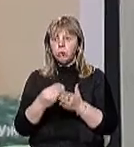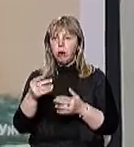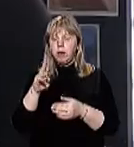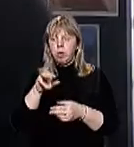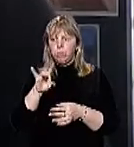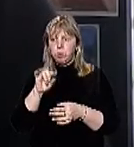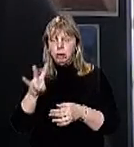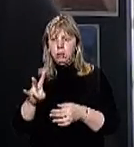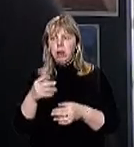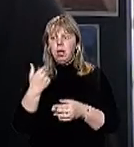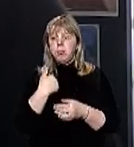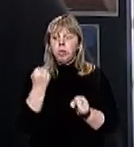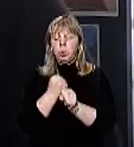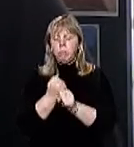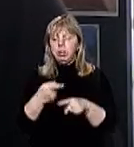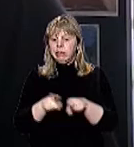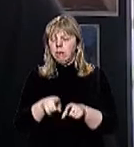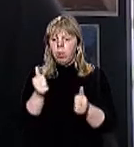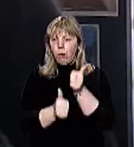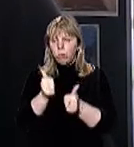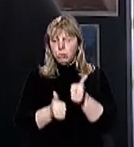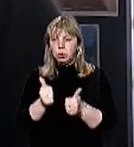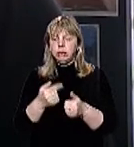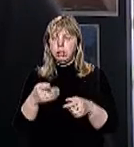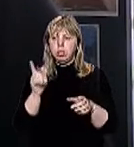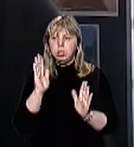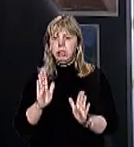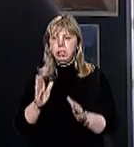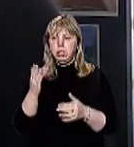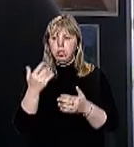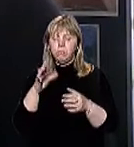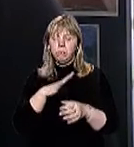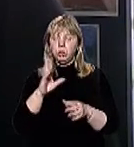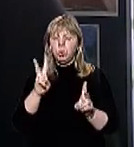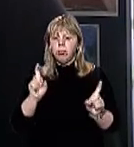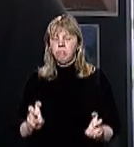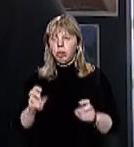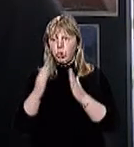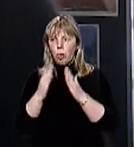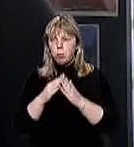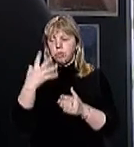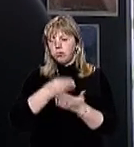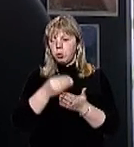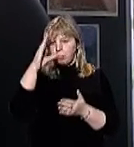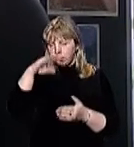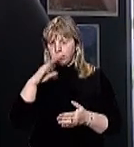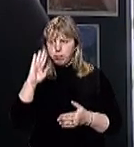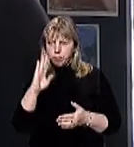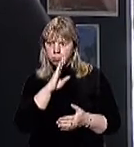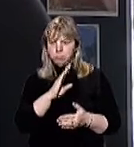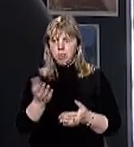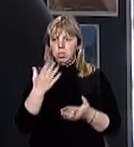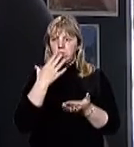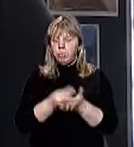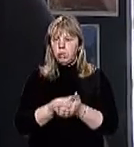Мирослав Русин. Ми зробили цей конкурс малюнків, що дітки, будучи вдома, своїми батьками, з мамою, з